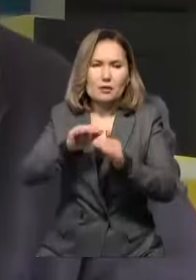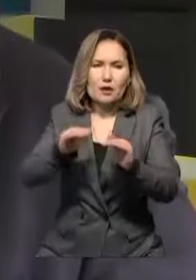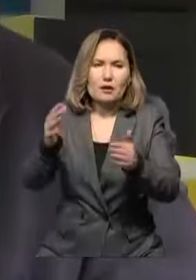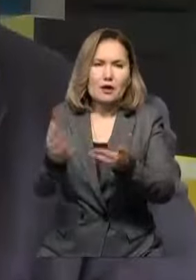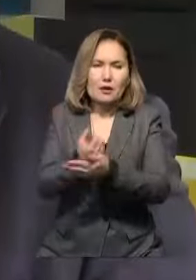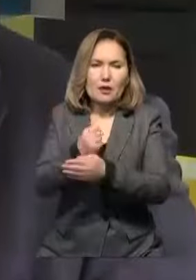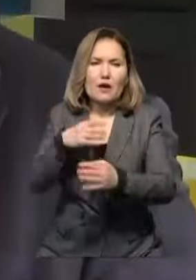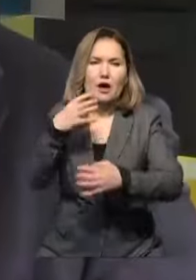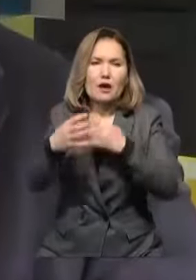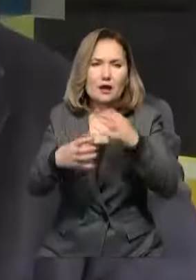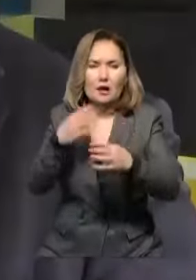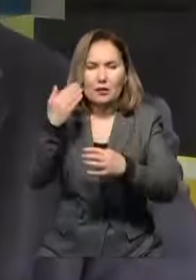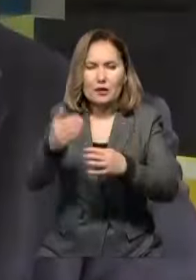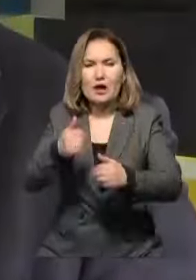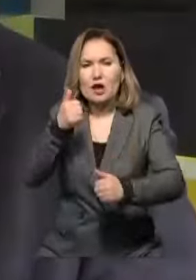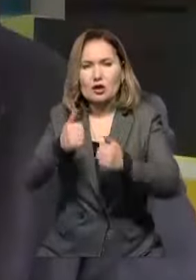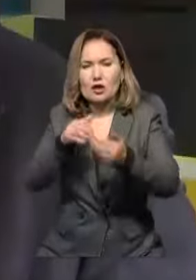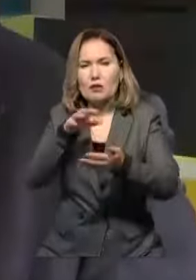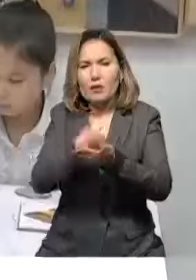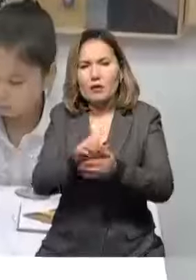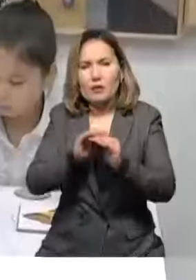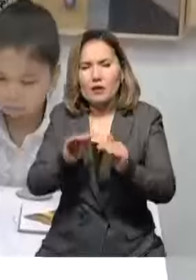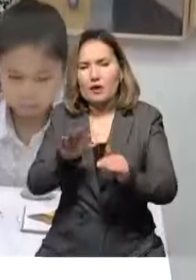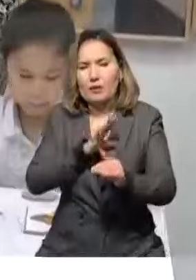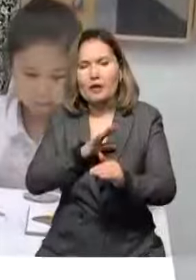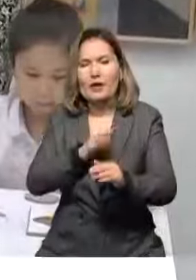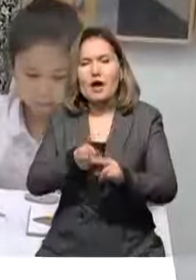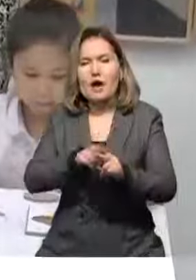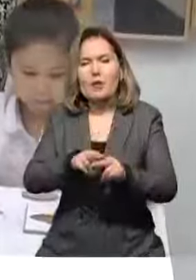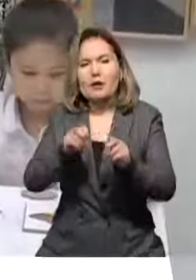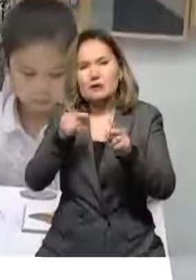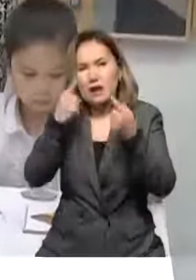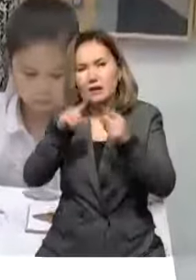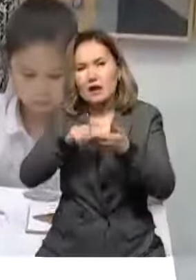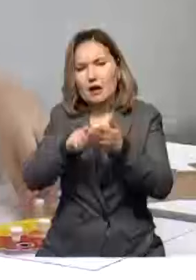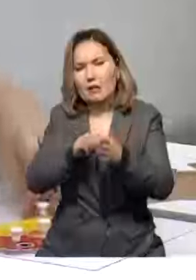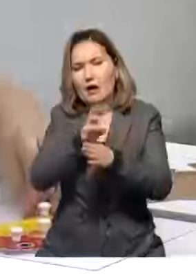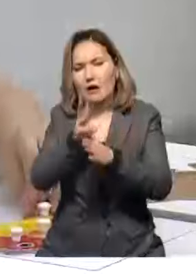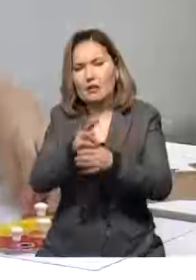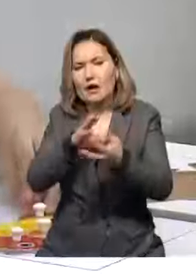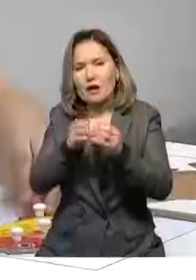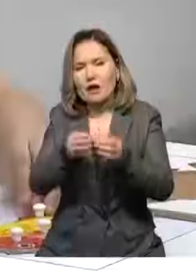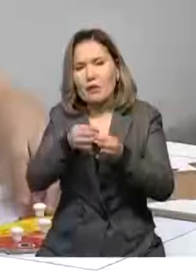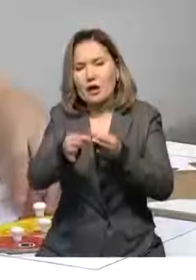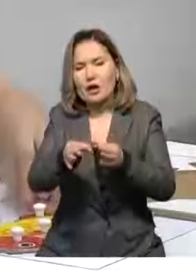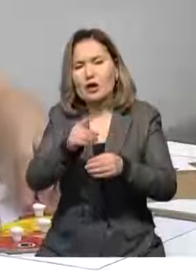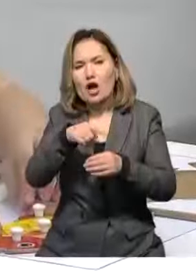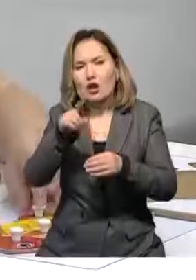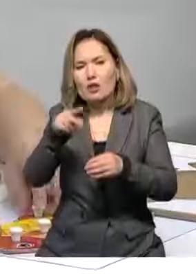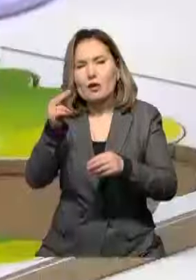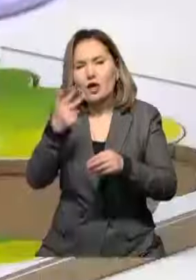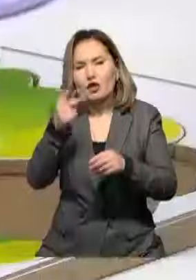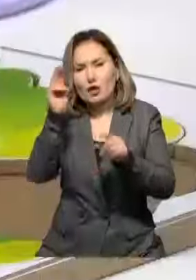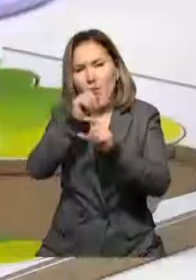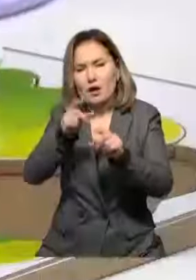Республикалық, халықаралық жүлделер орындар алып отырмыз. Заманауи сыныппен қамтылған білім ошағының бірі Ақкөл қаласында. Нөмірі 3-ші мектептің